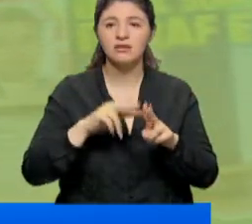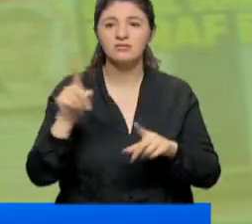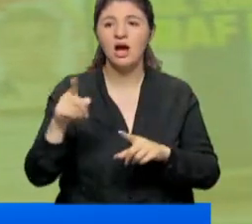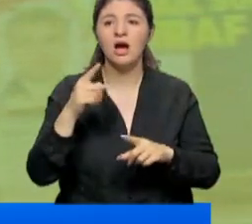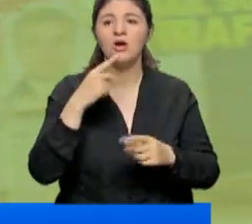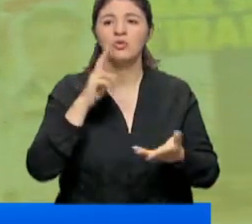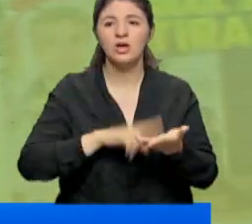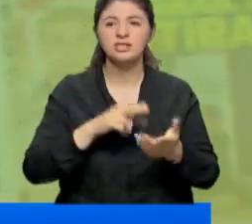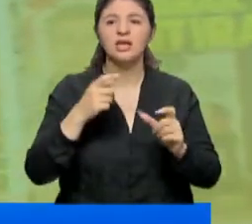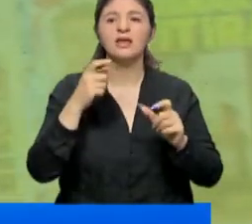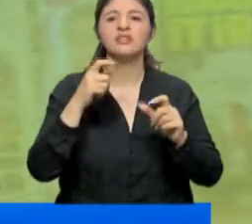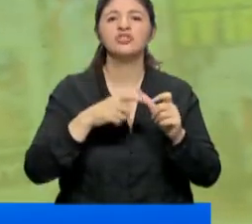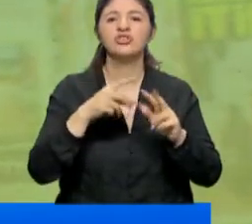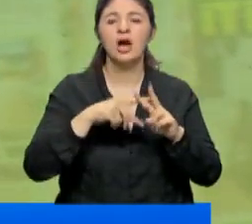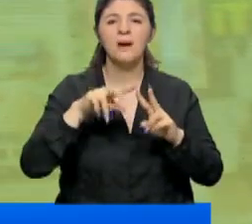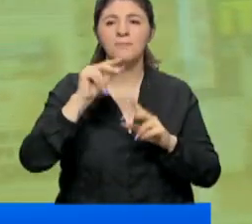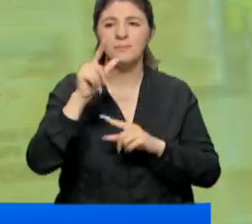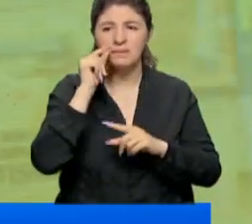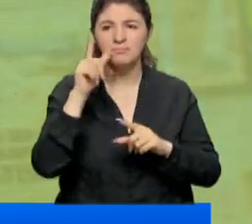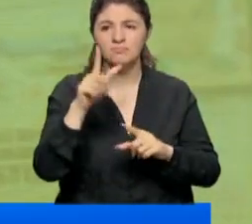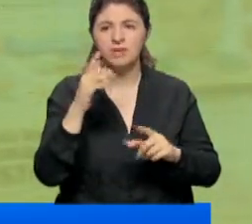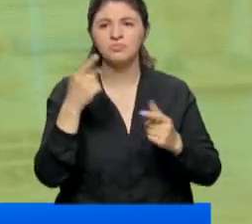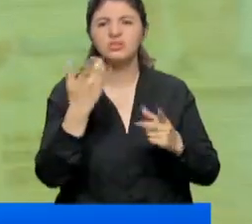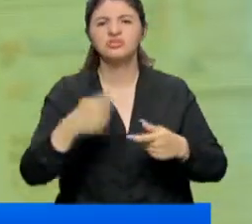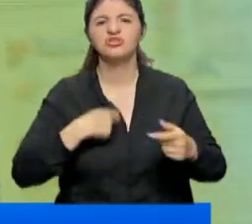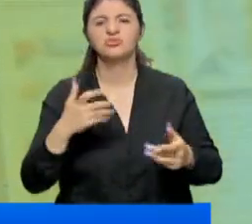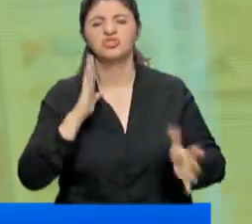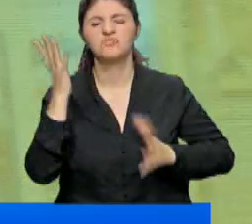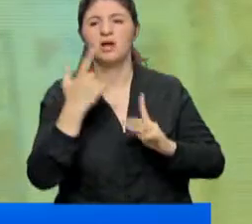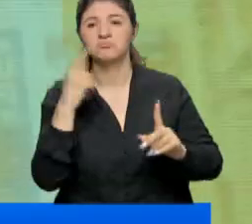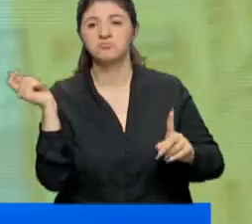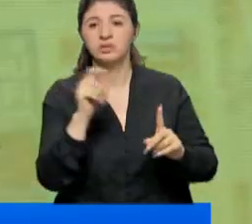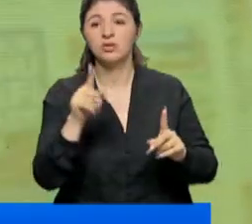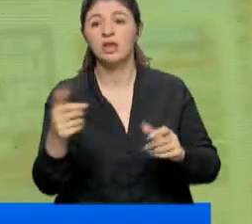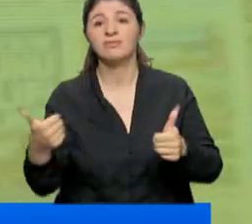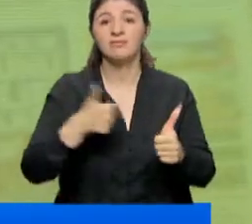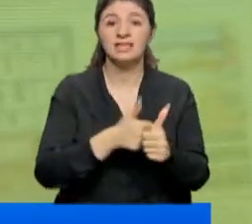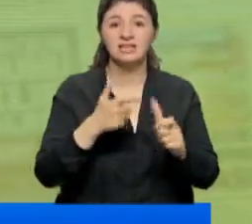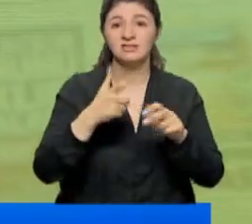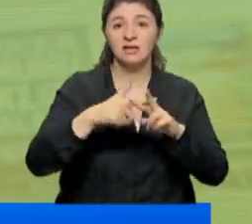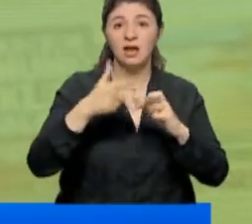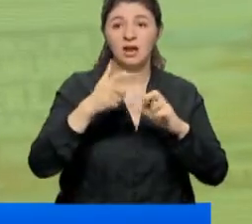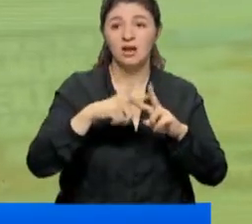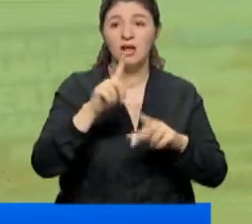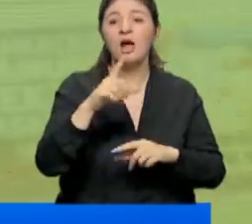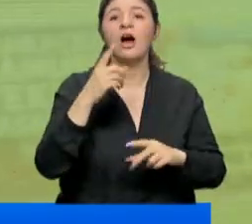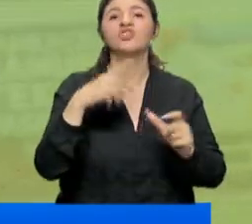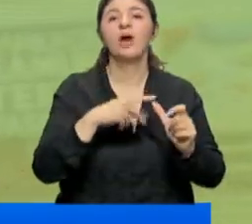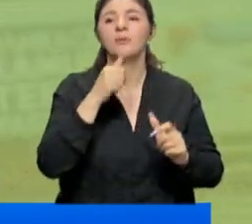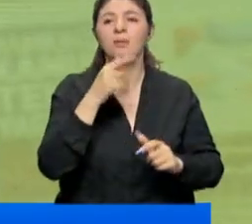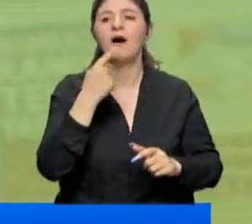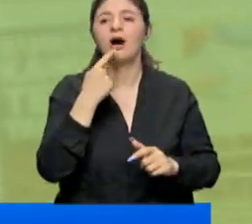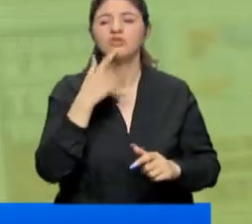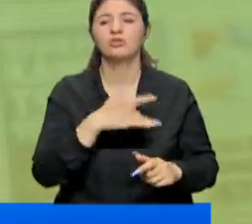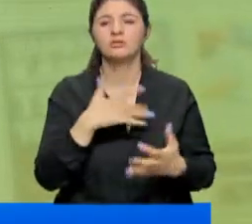bu ne şımarıklık tepki gösterdi payına destek başdanışman Oktay saral'dan geldi Saral Tayyar bu paylaşımına Şamil Baba Ağzına yüreğine sağlık